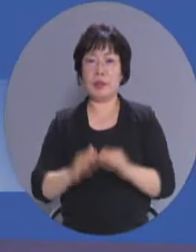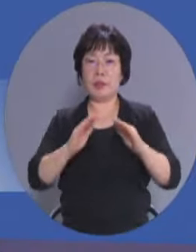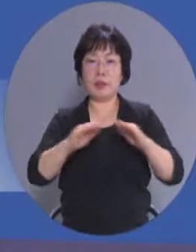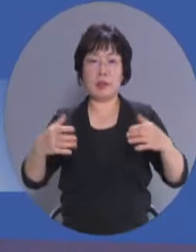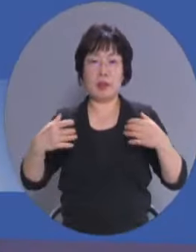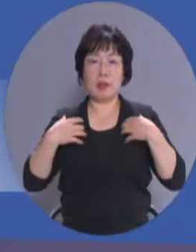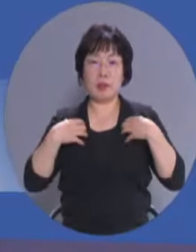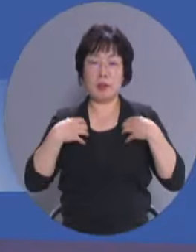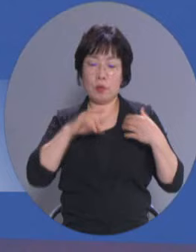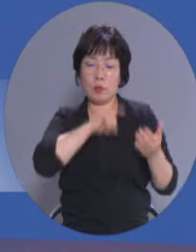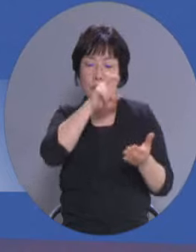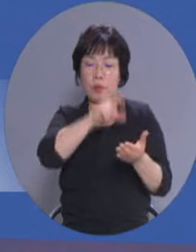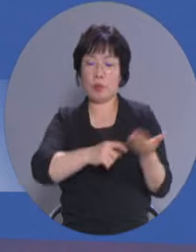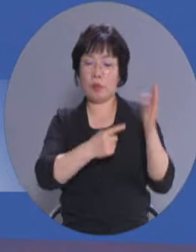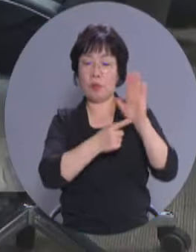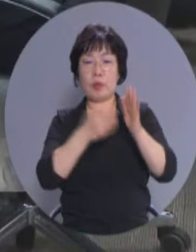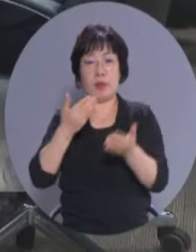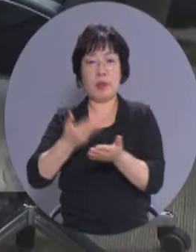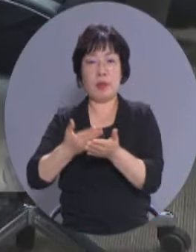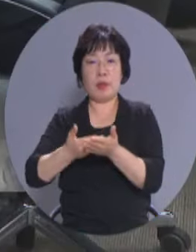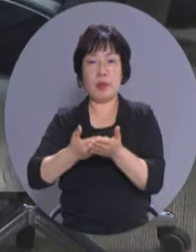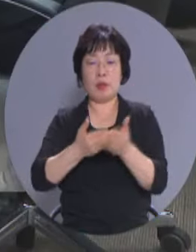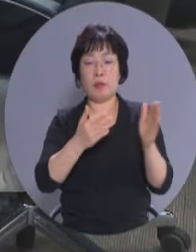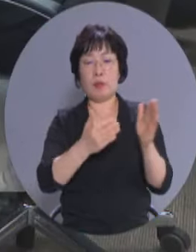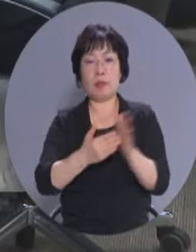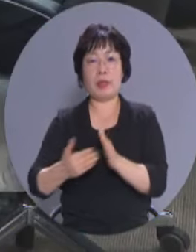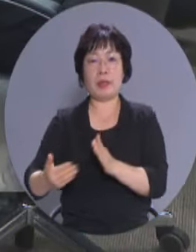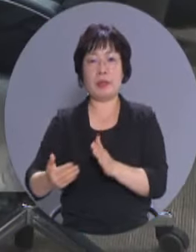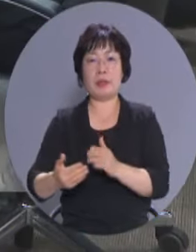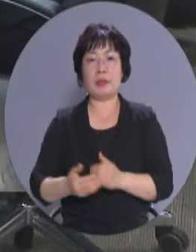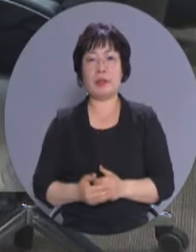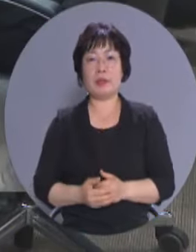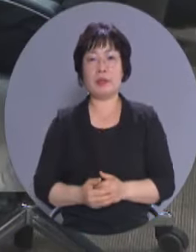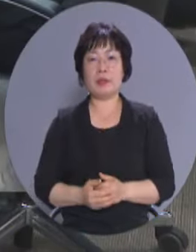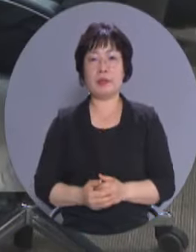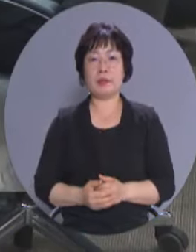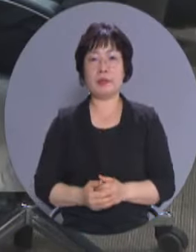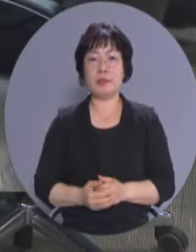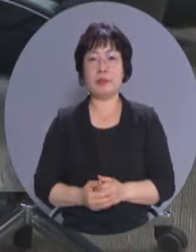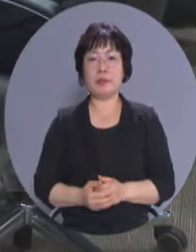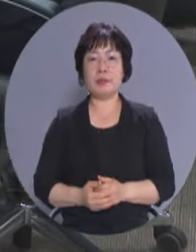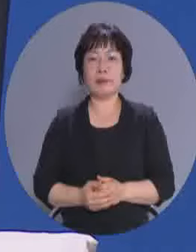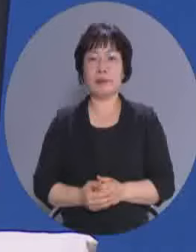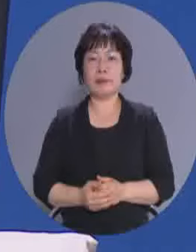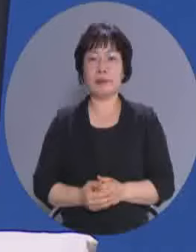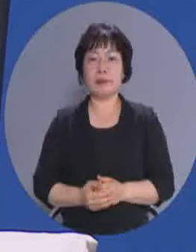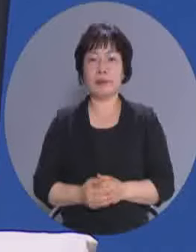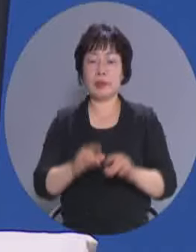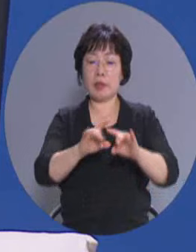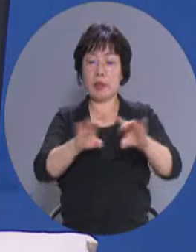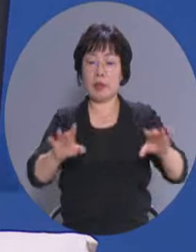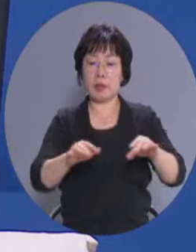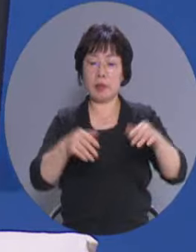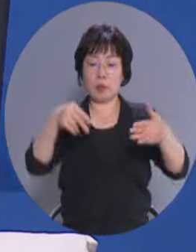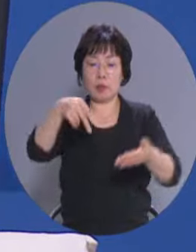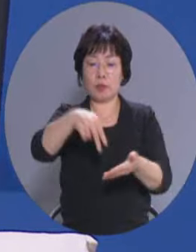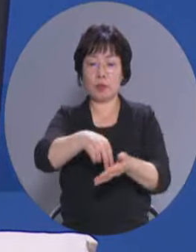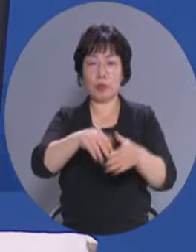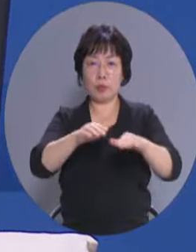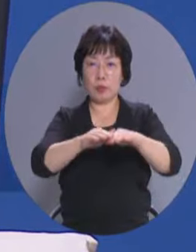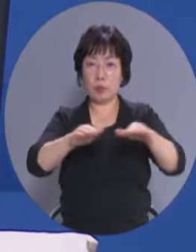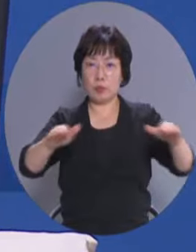전남도에 위원 명단 공개도 요구했지만 이마저도 거절당했다고 당시 상황을 전했습니다. 각각 독립적인 지위를